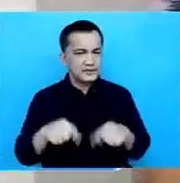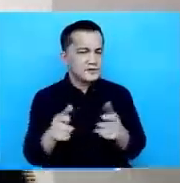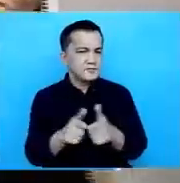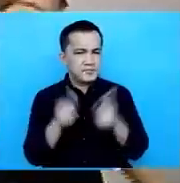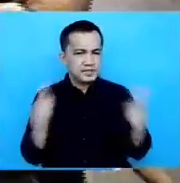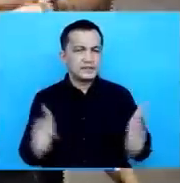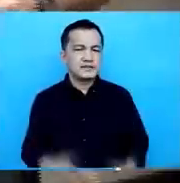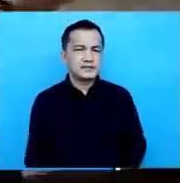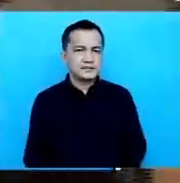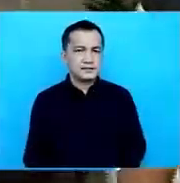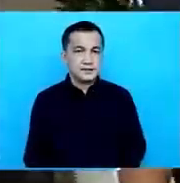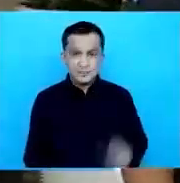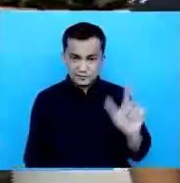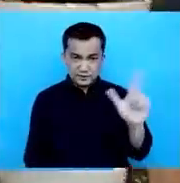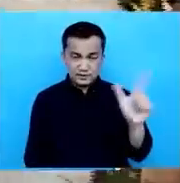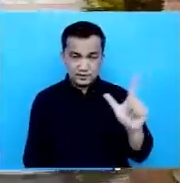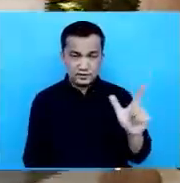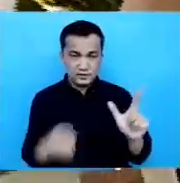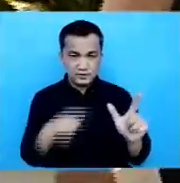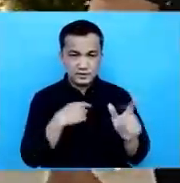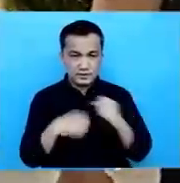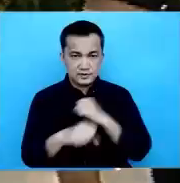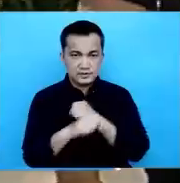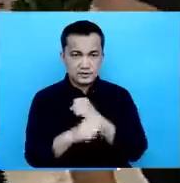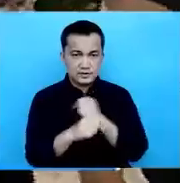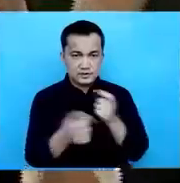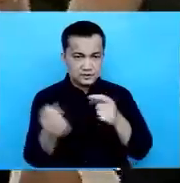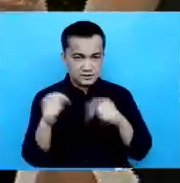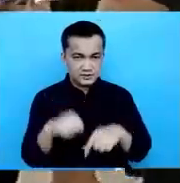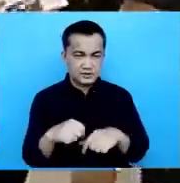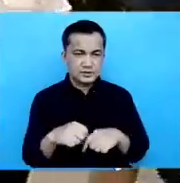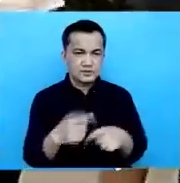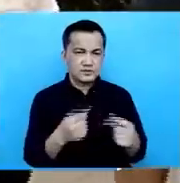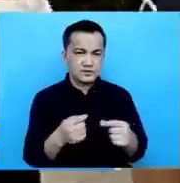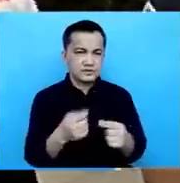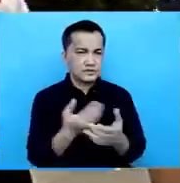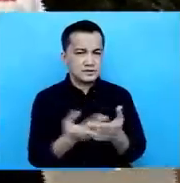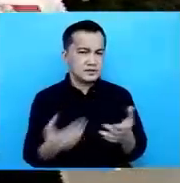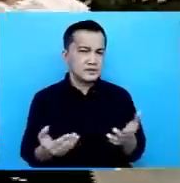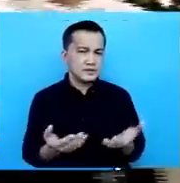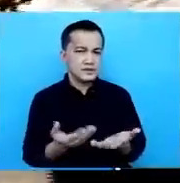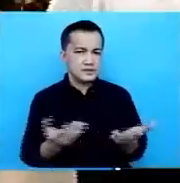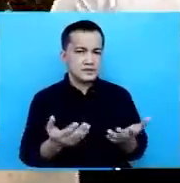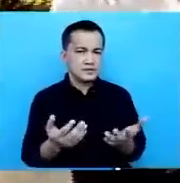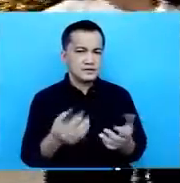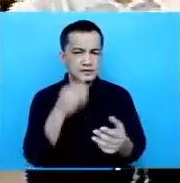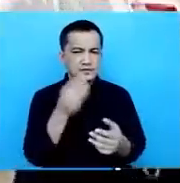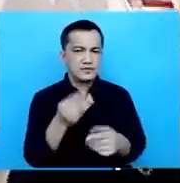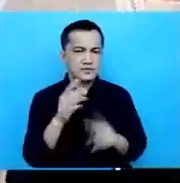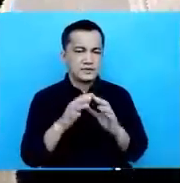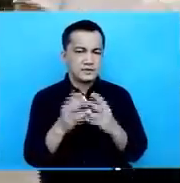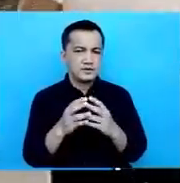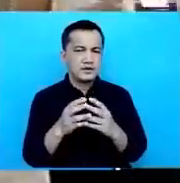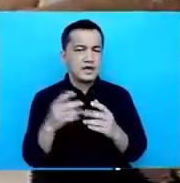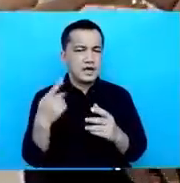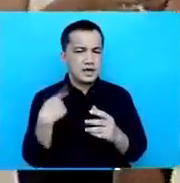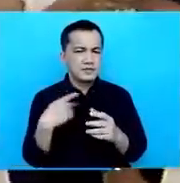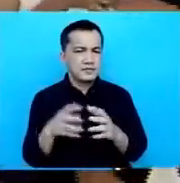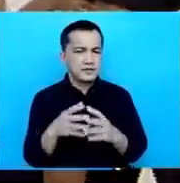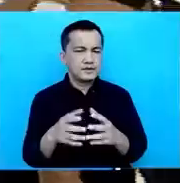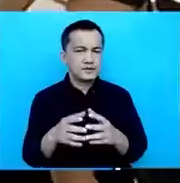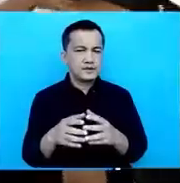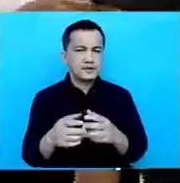think it was about time that we promote it. We come here, we do stuff here. Like there's a few places in the world that has so much passion for